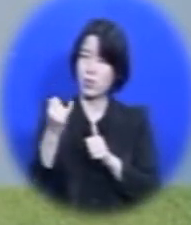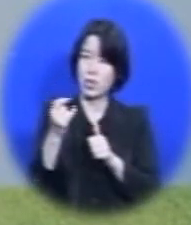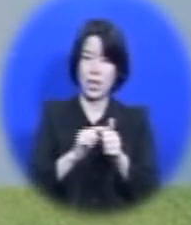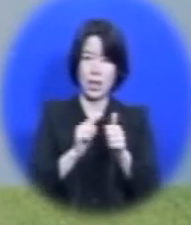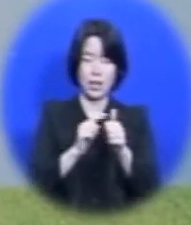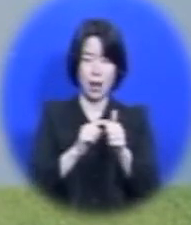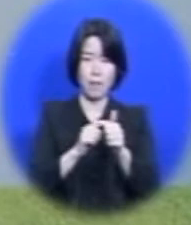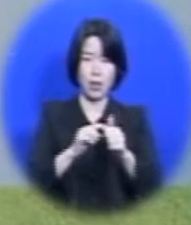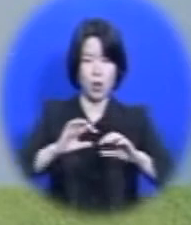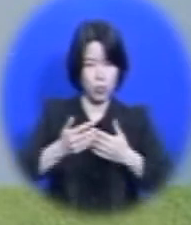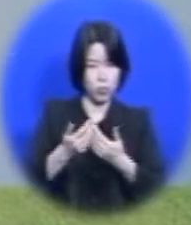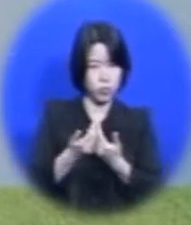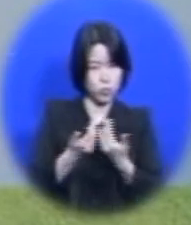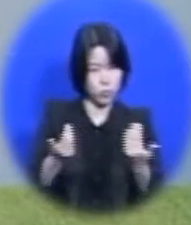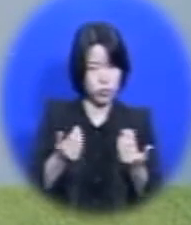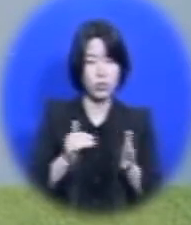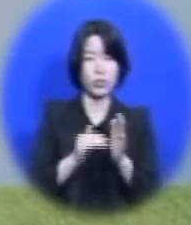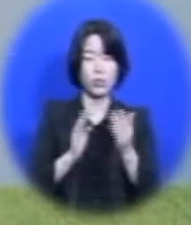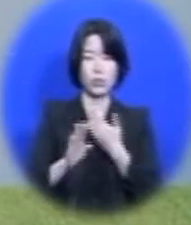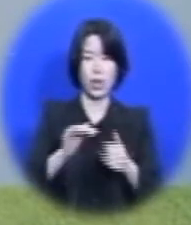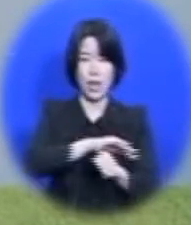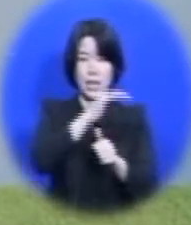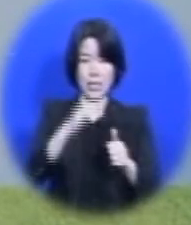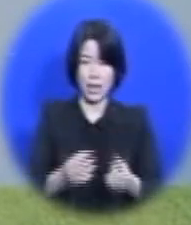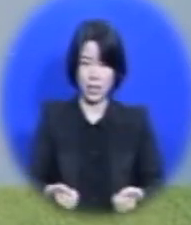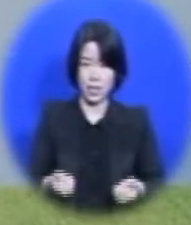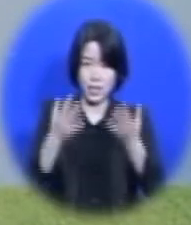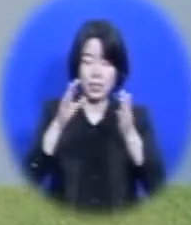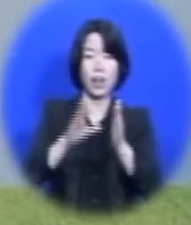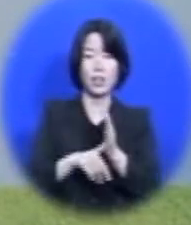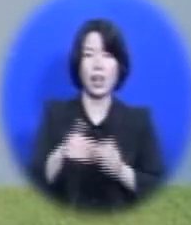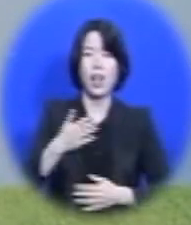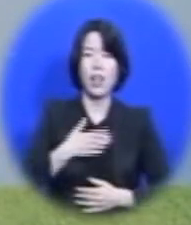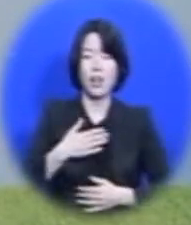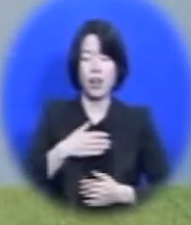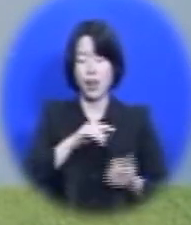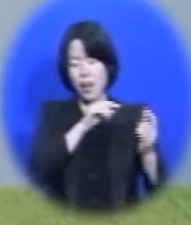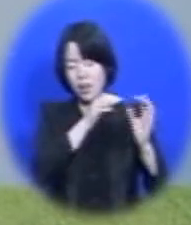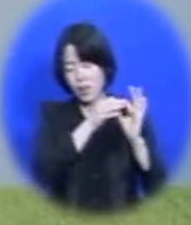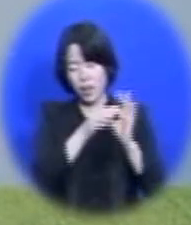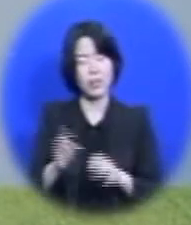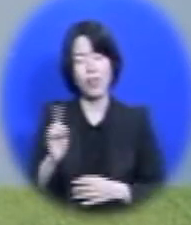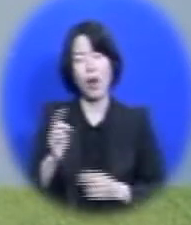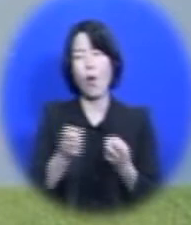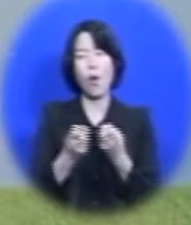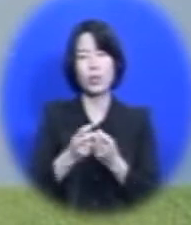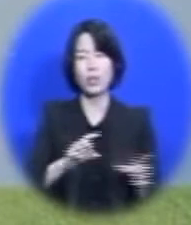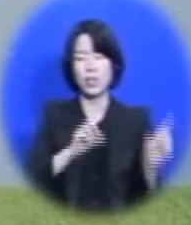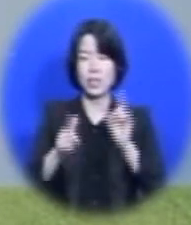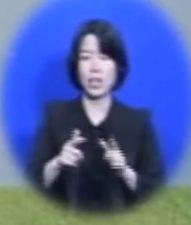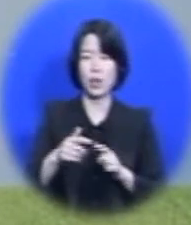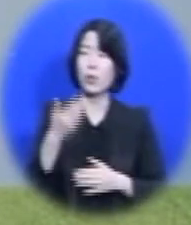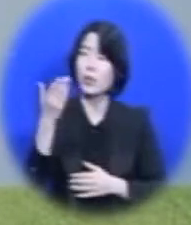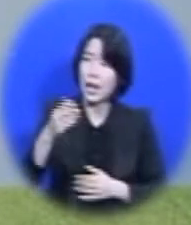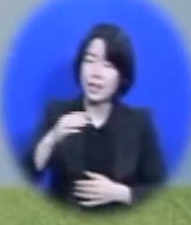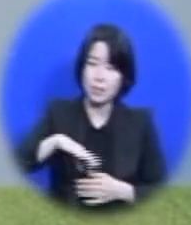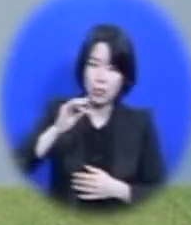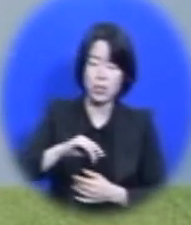세상 떠나고 난 다음에 장례식을 치르는데 내내 나는 어떻게 살라고 당신 먼저 갔느냐고